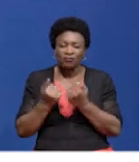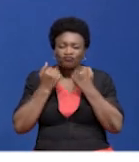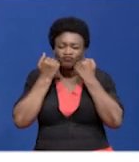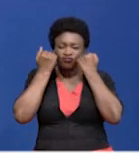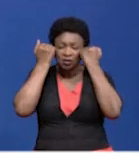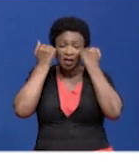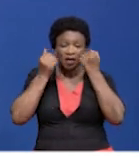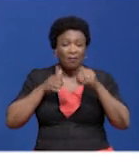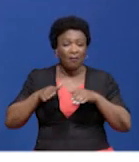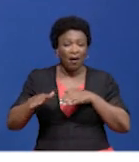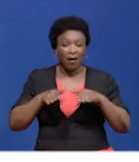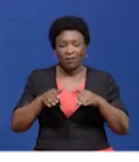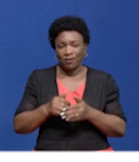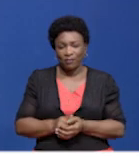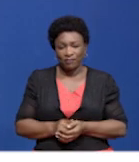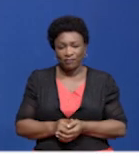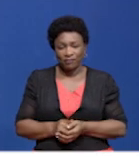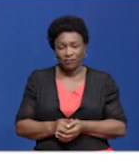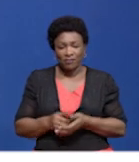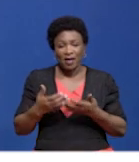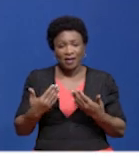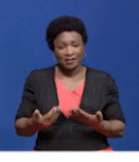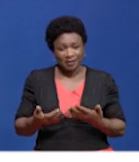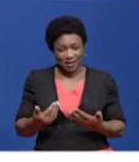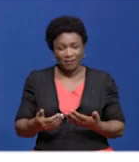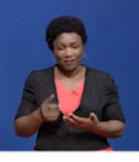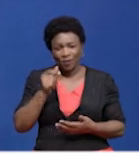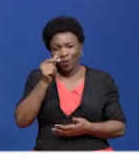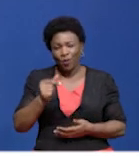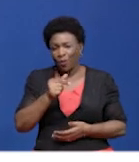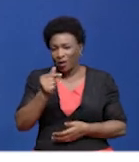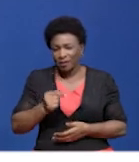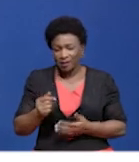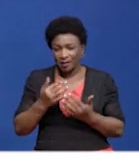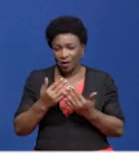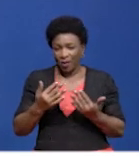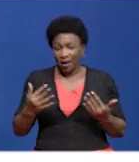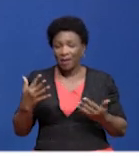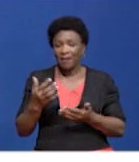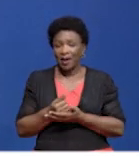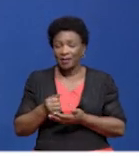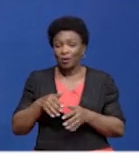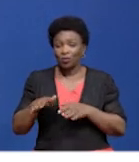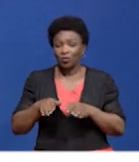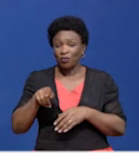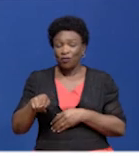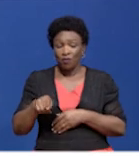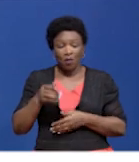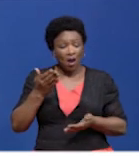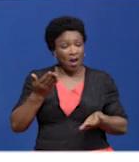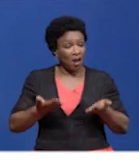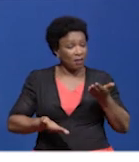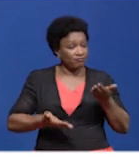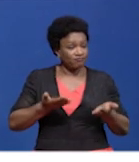distress sasa kwa sasa hivi kwa watania wengi amba wum na hii adha tuem tuap assessment